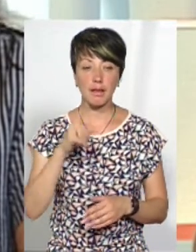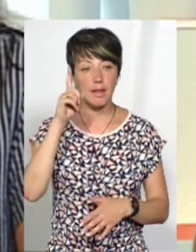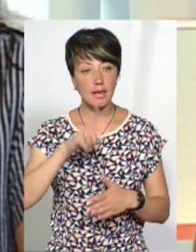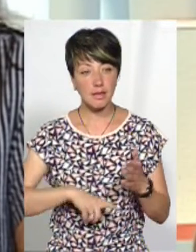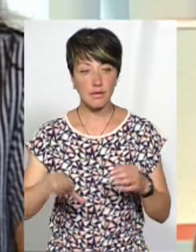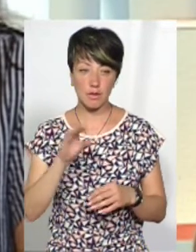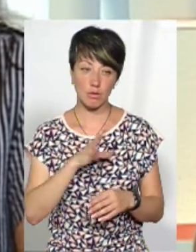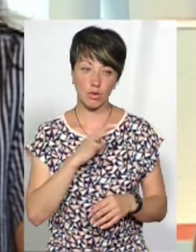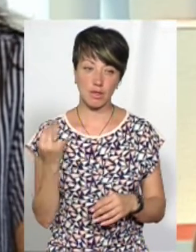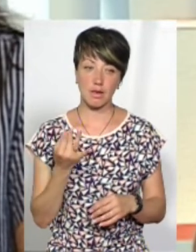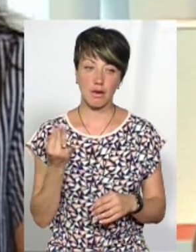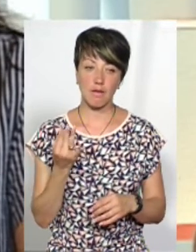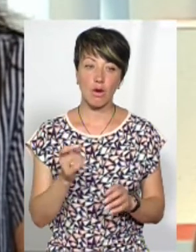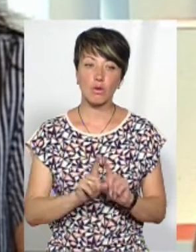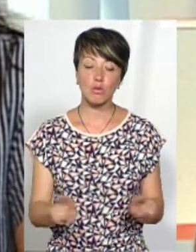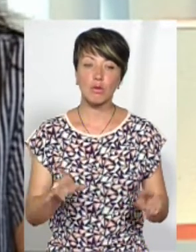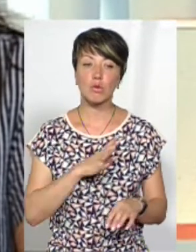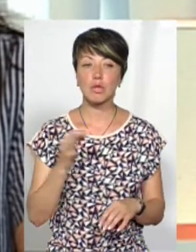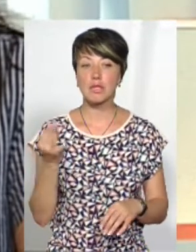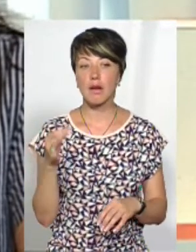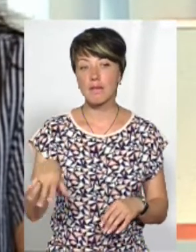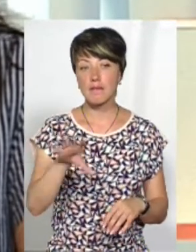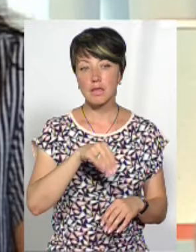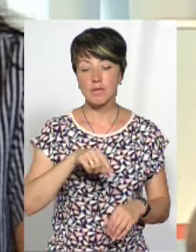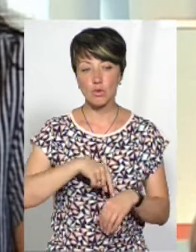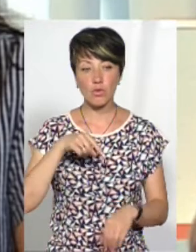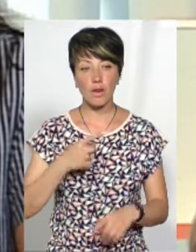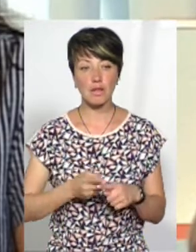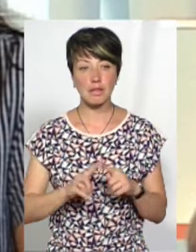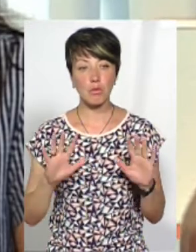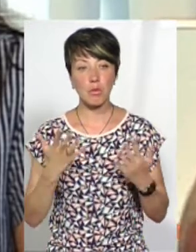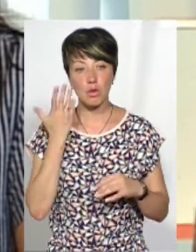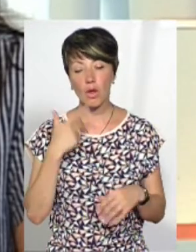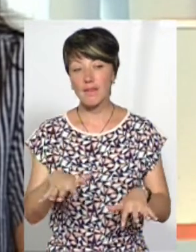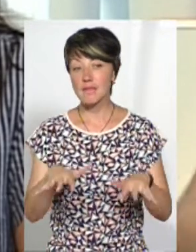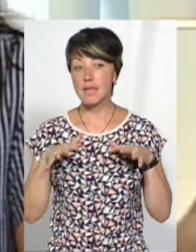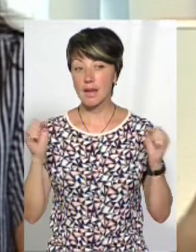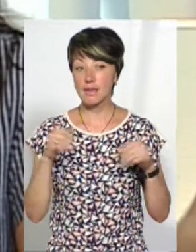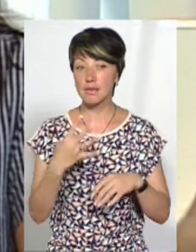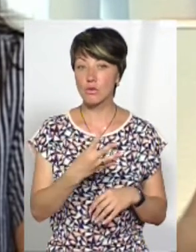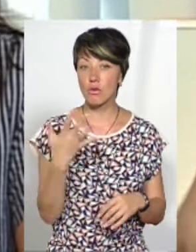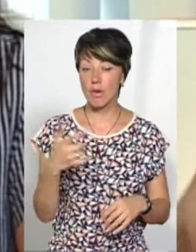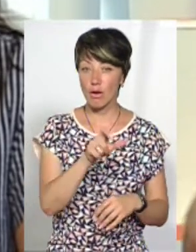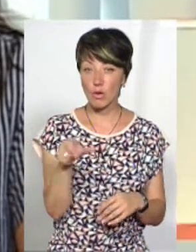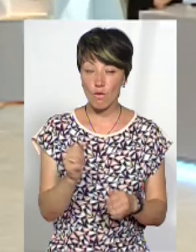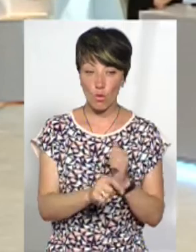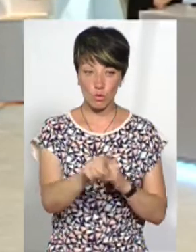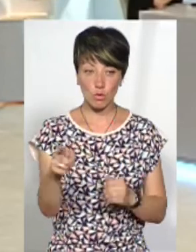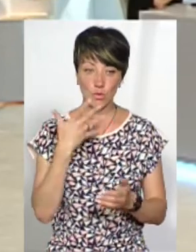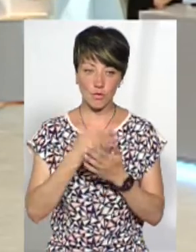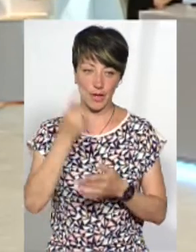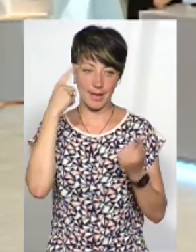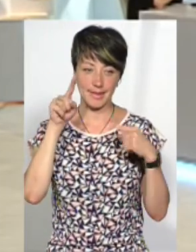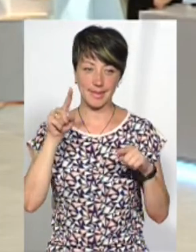надіюсь, всім було цікаво, тобто особливо було цікаво всім відчувати цей момент, коли в залі зібралось 45 людей і в кожного є